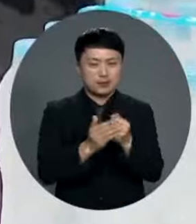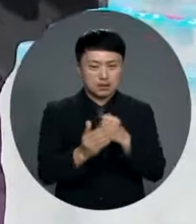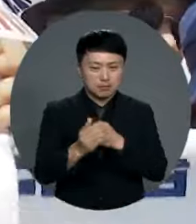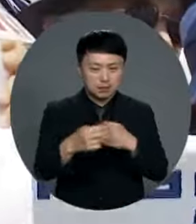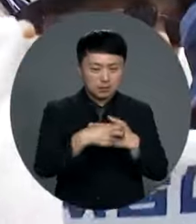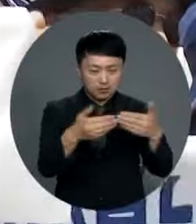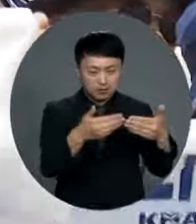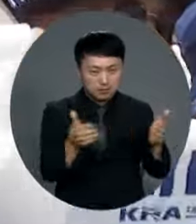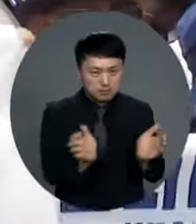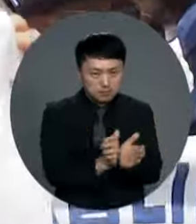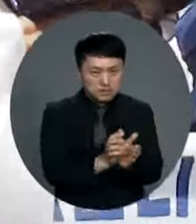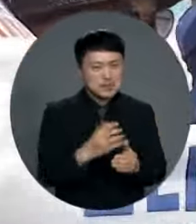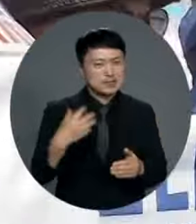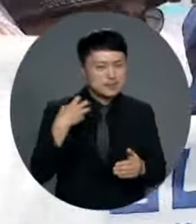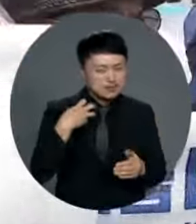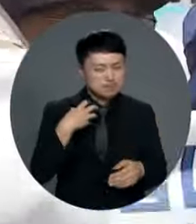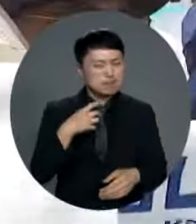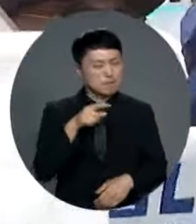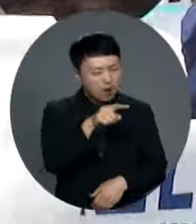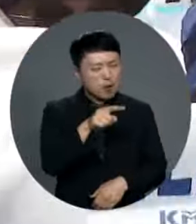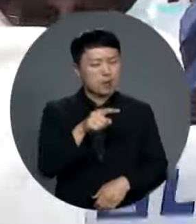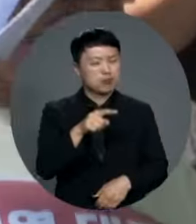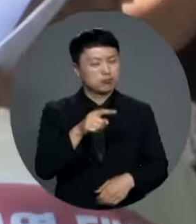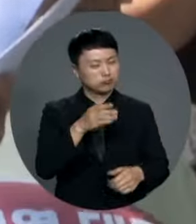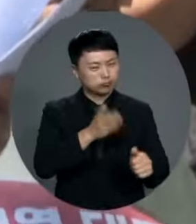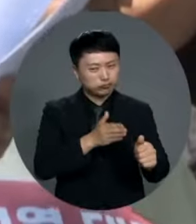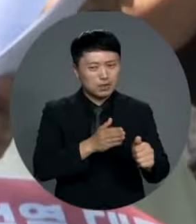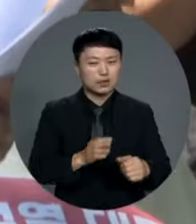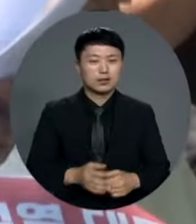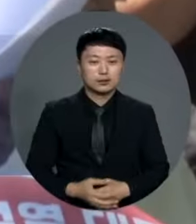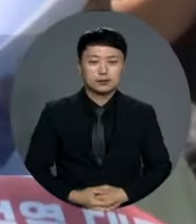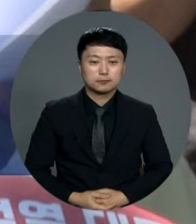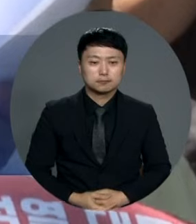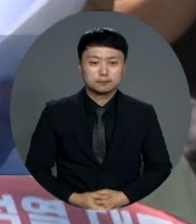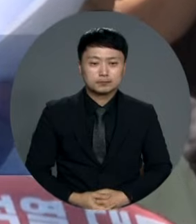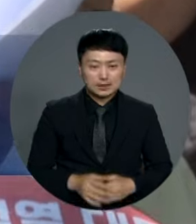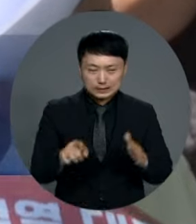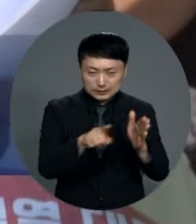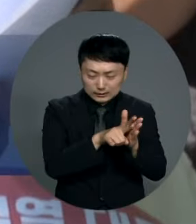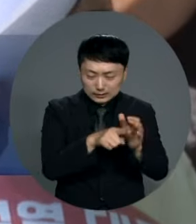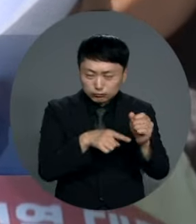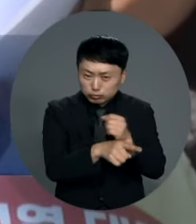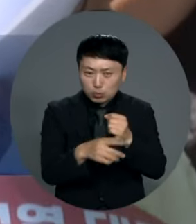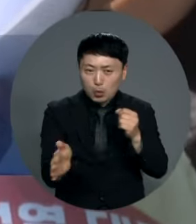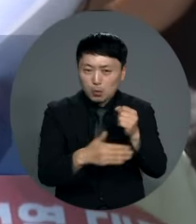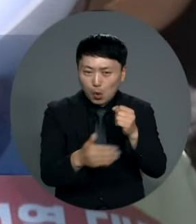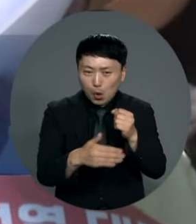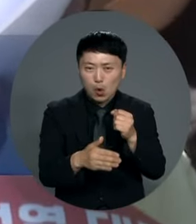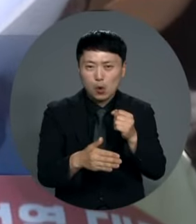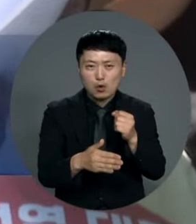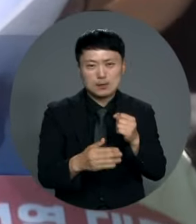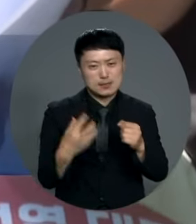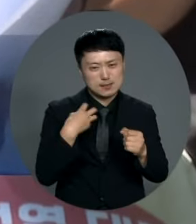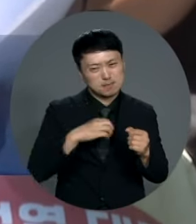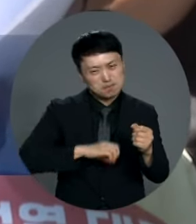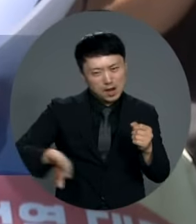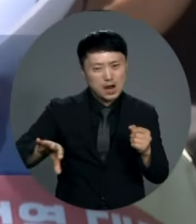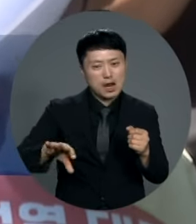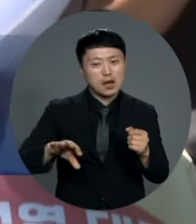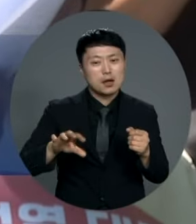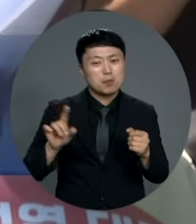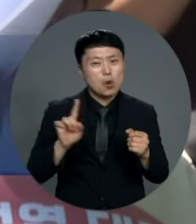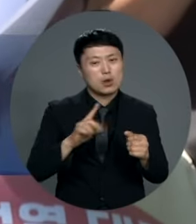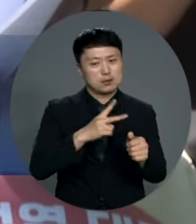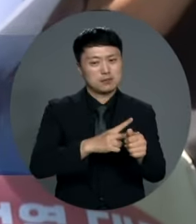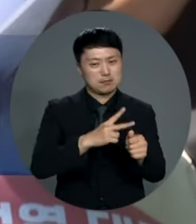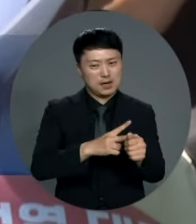의료계에 책임 있는 행동을 강조했습니다. 신뢰와 명분 모두 잃은 무책임한 행동으로 의사로서 스승으로서